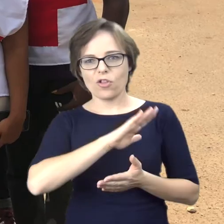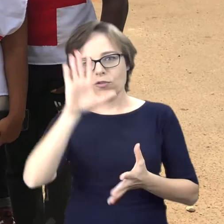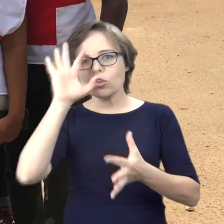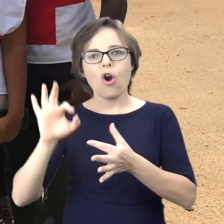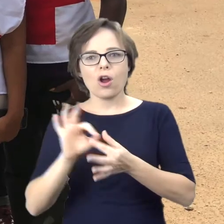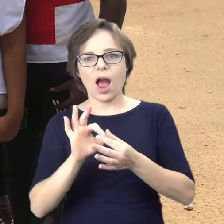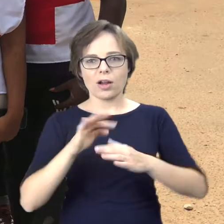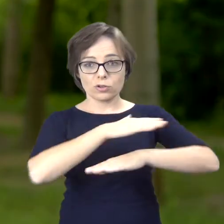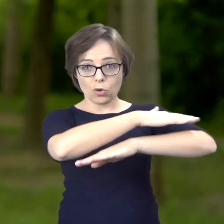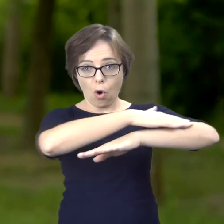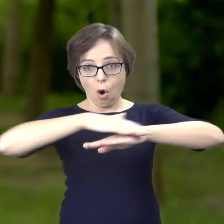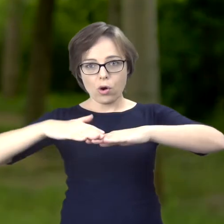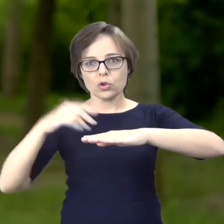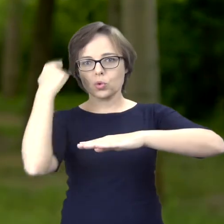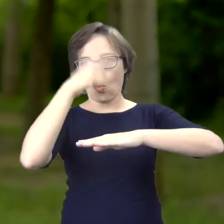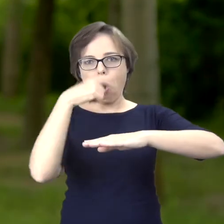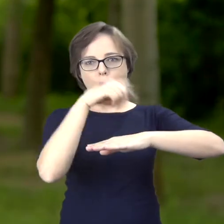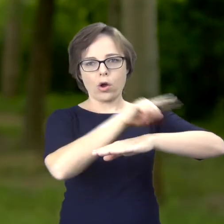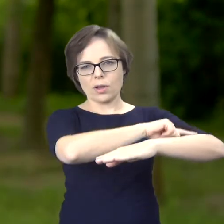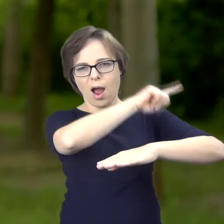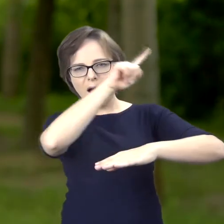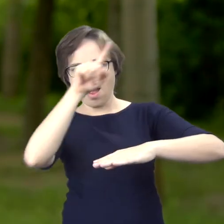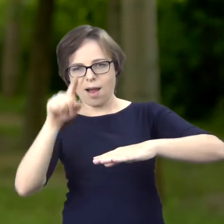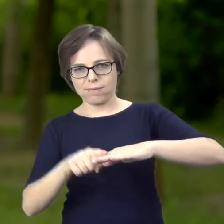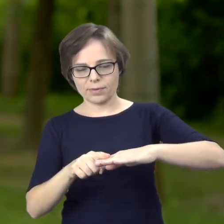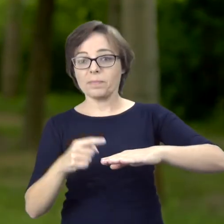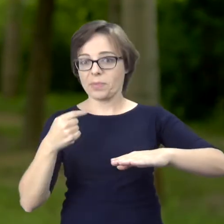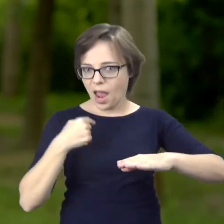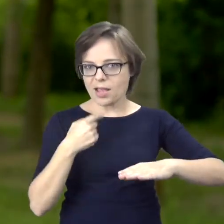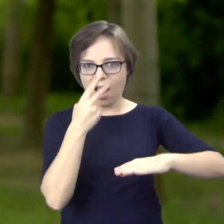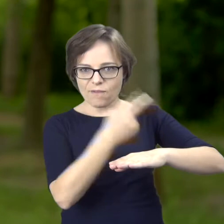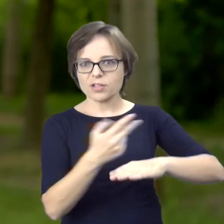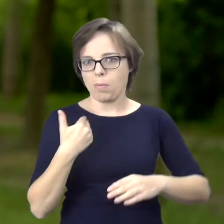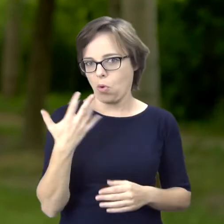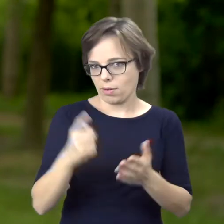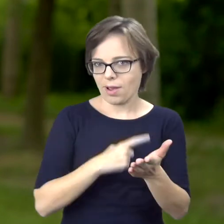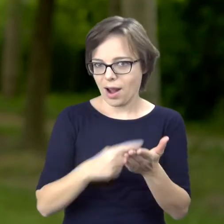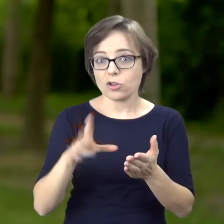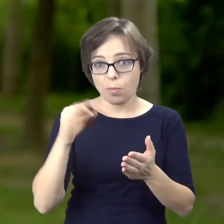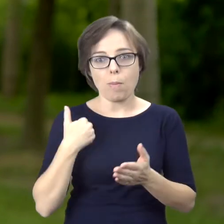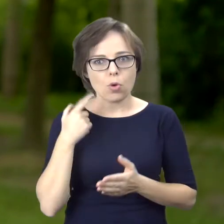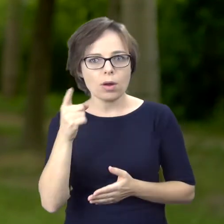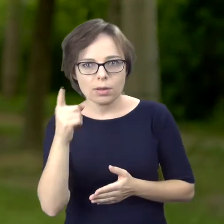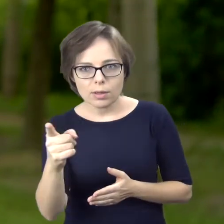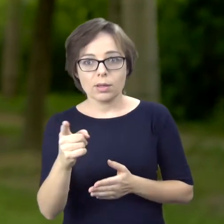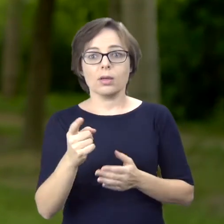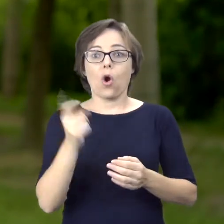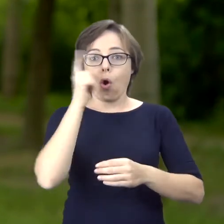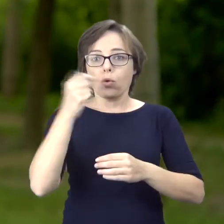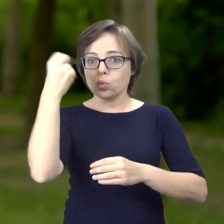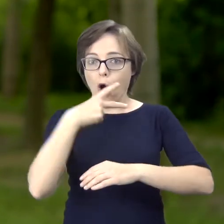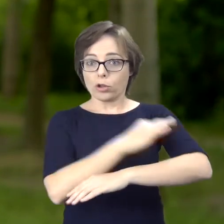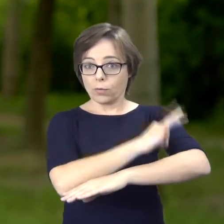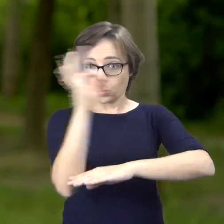jest to wielkie słońce i ja je widziałem parę razy, bo biegliśmy i zarówno przy wschodzie słońca i przy zachodzie słońca i to uczucie, jak biegniesz na takie